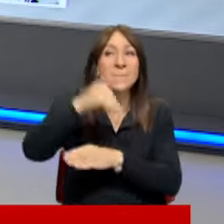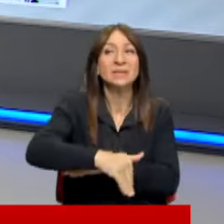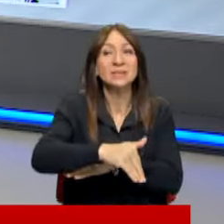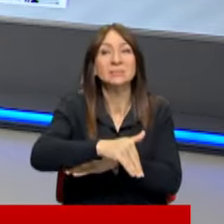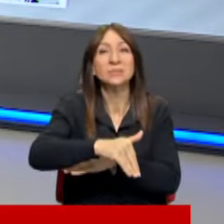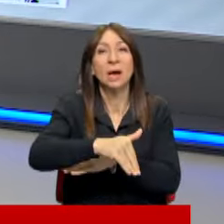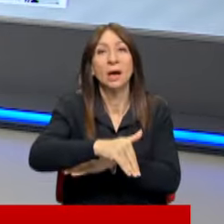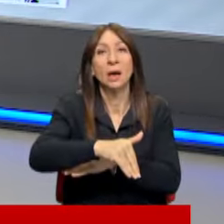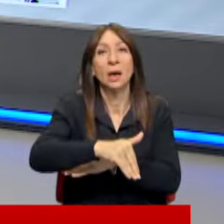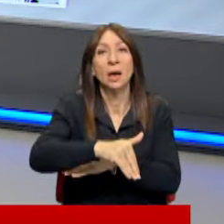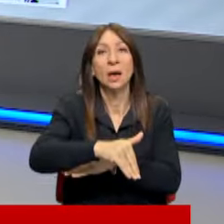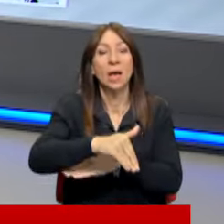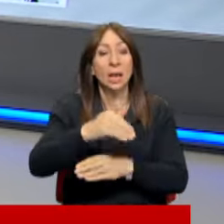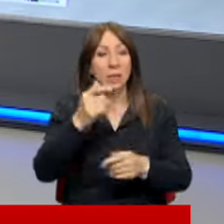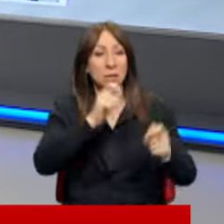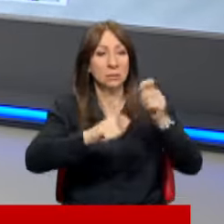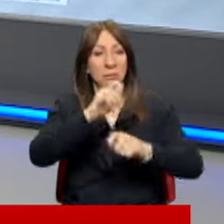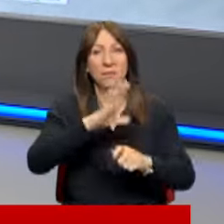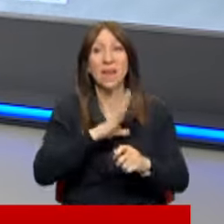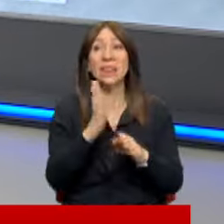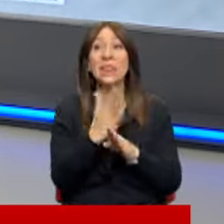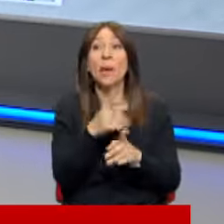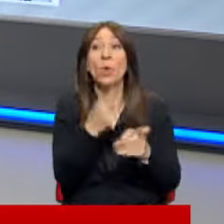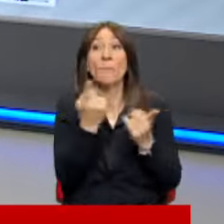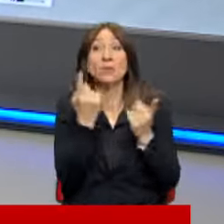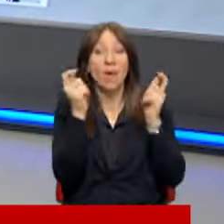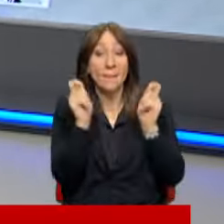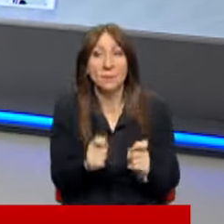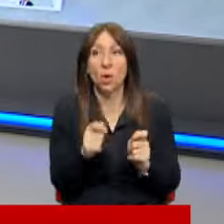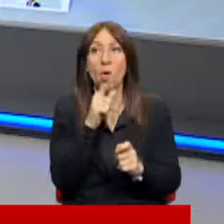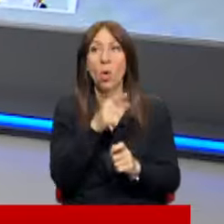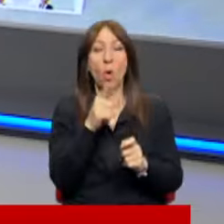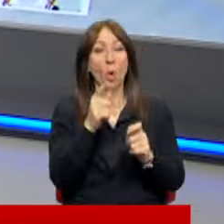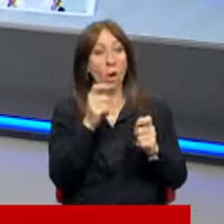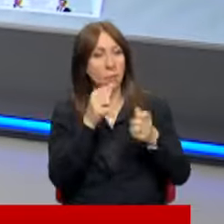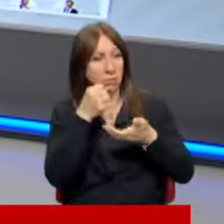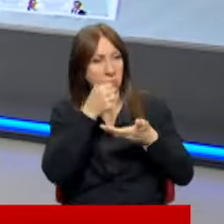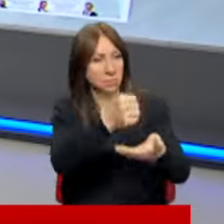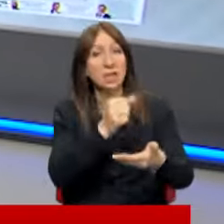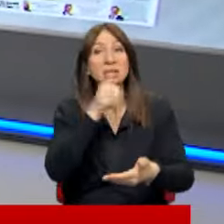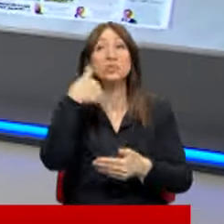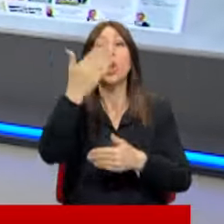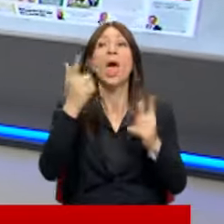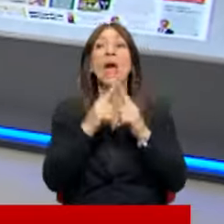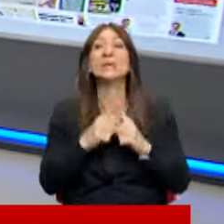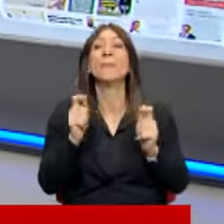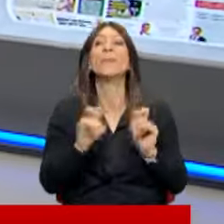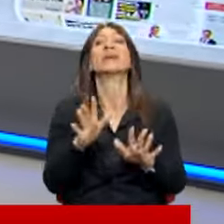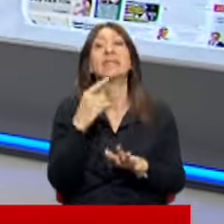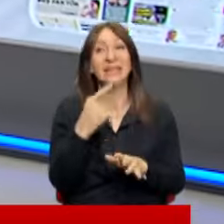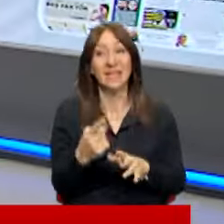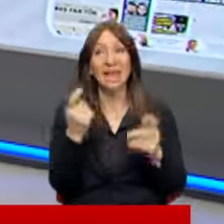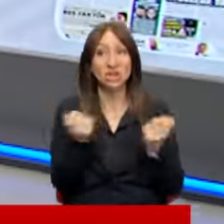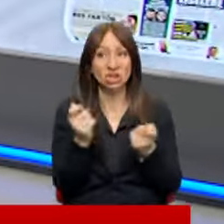batırdığımızda yatırımlar var. Niye böyle bir adım atıldı? O yatırımlar hiç mi sonrası hesaplanmadı?